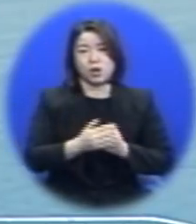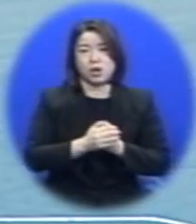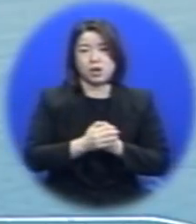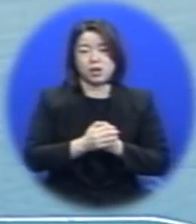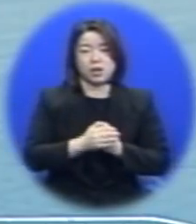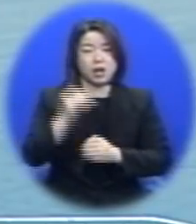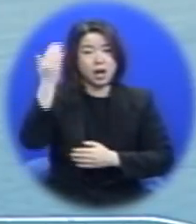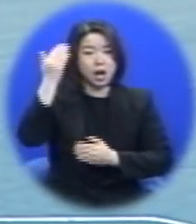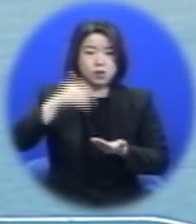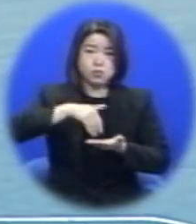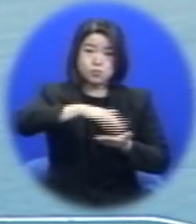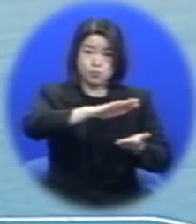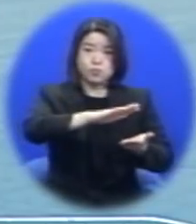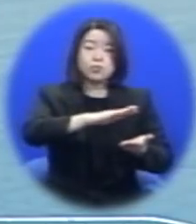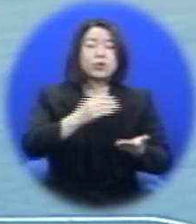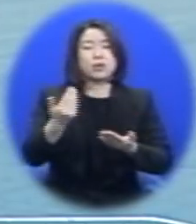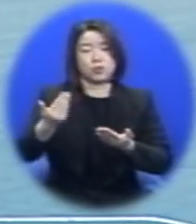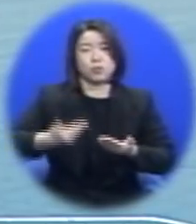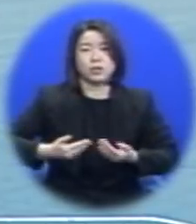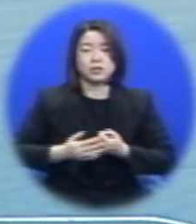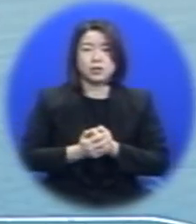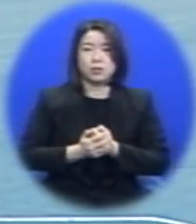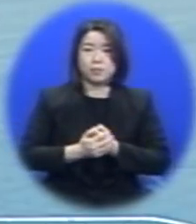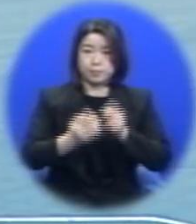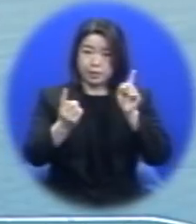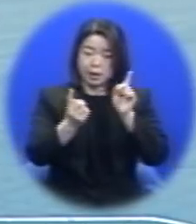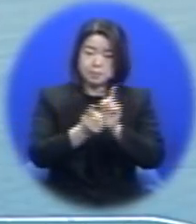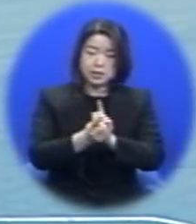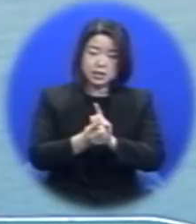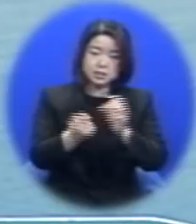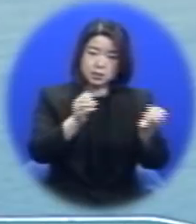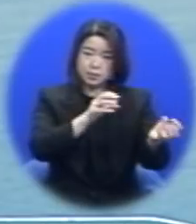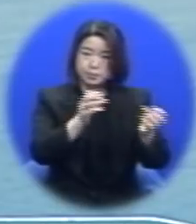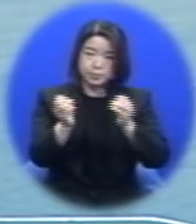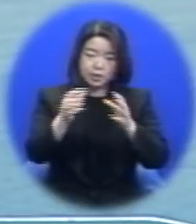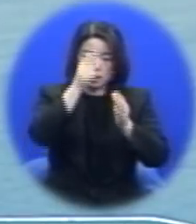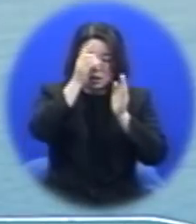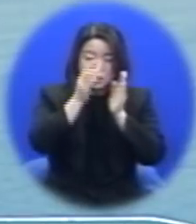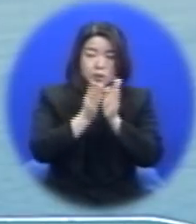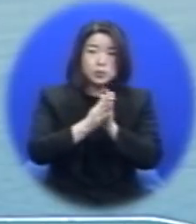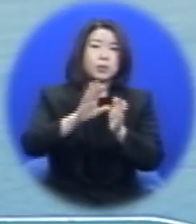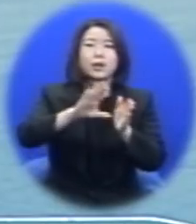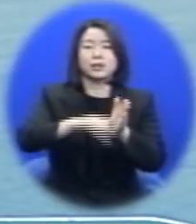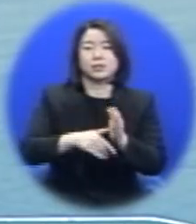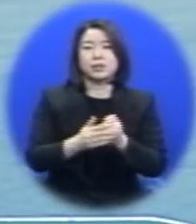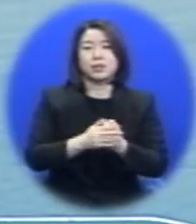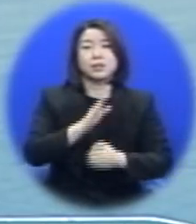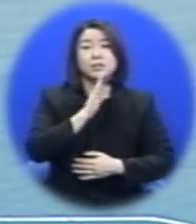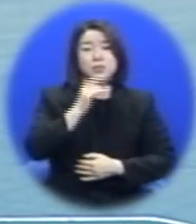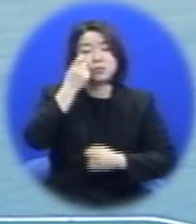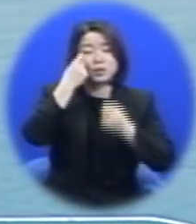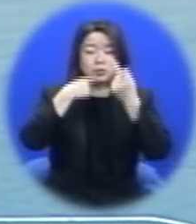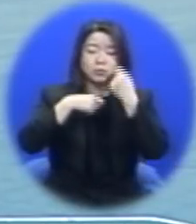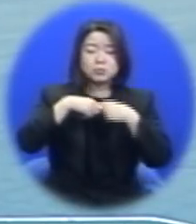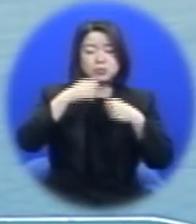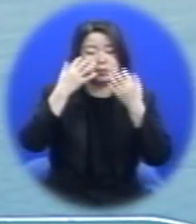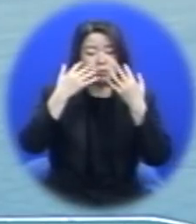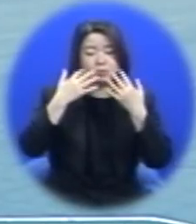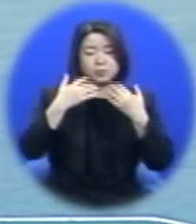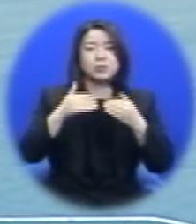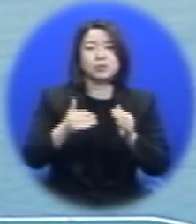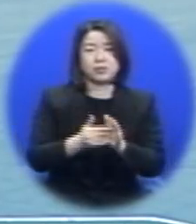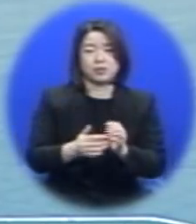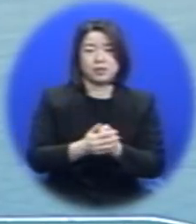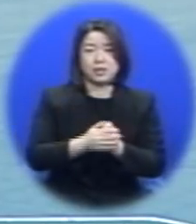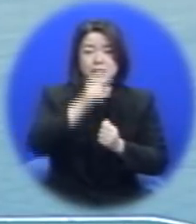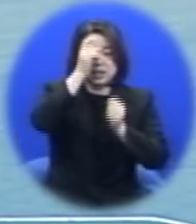한국으로 오셨죠. 만나서 같이 대화하고 기도하는데 정말 눈물이 나더라고요.